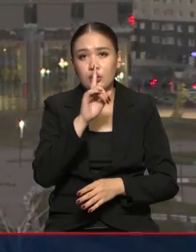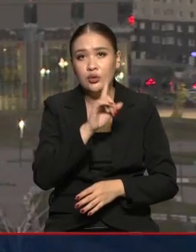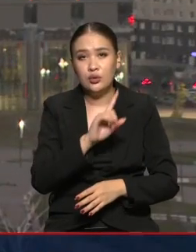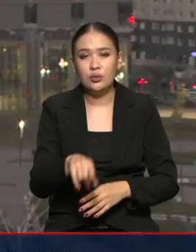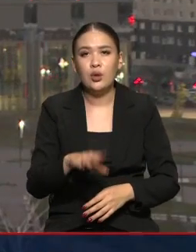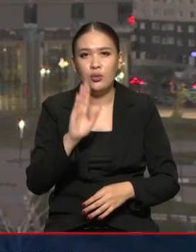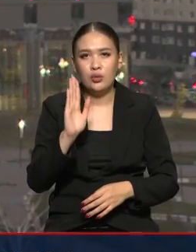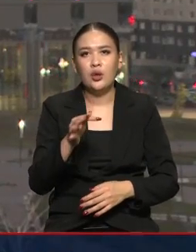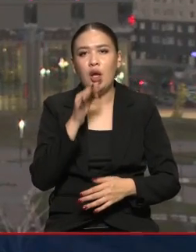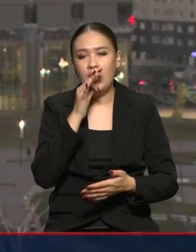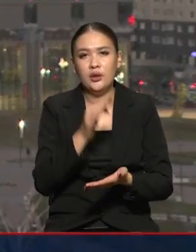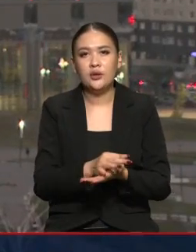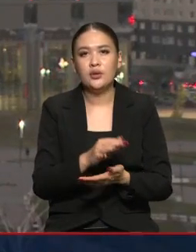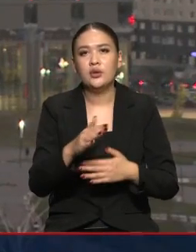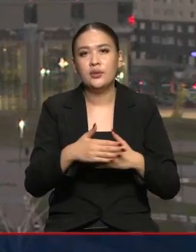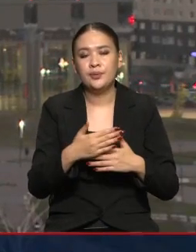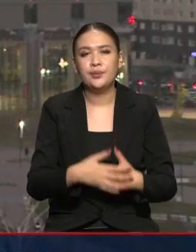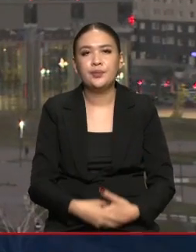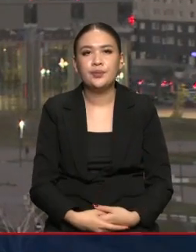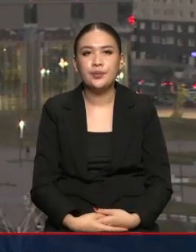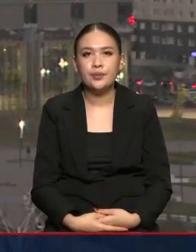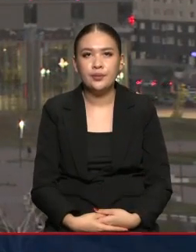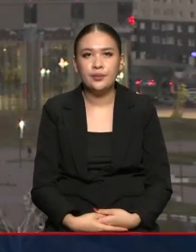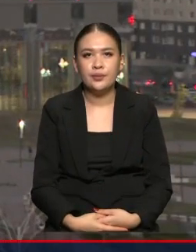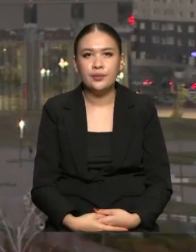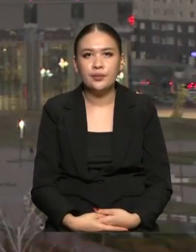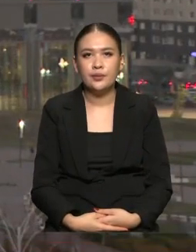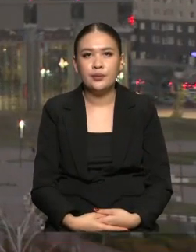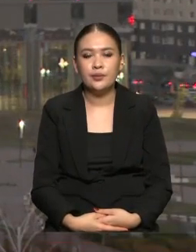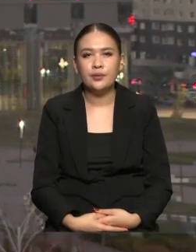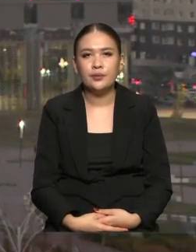танытқандарға шара қолданылатынын ескертті. Жанель Нұрболат, Төлеген Бейсенбаев, Жібек жолы.